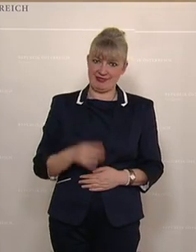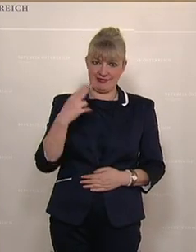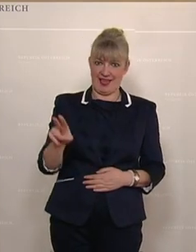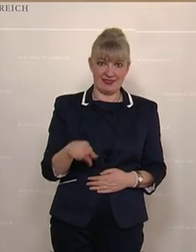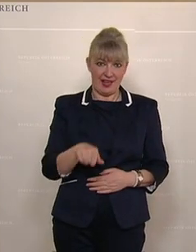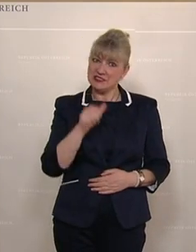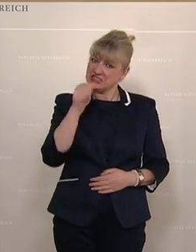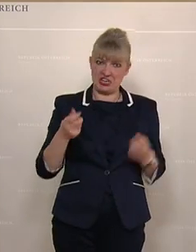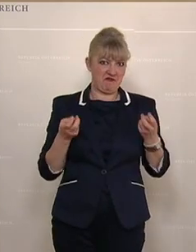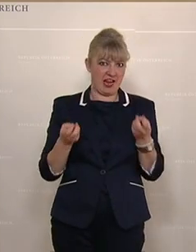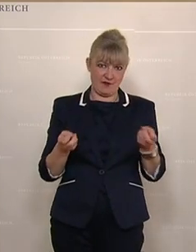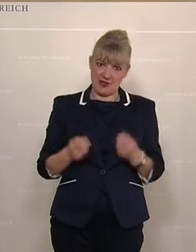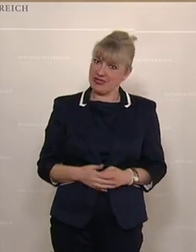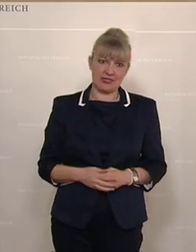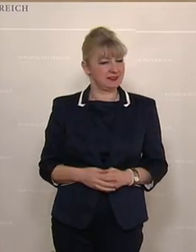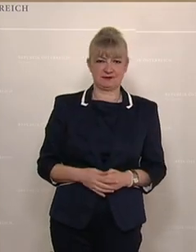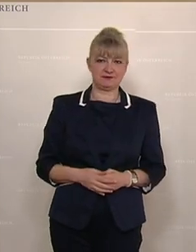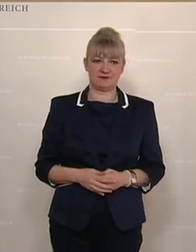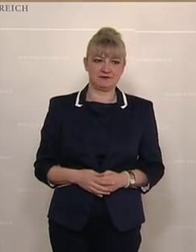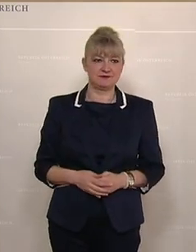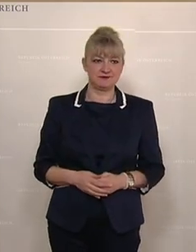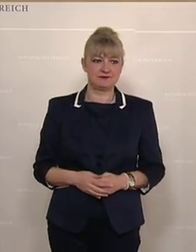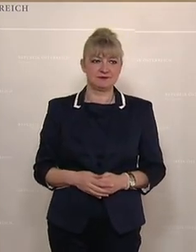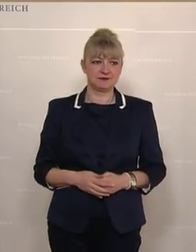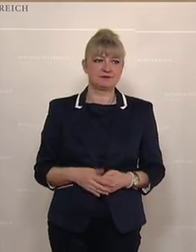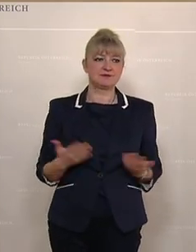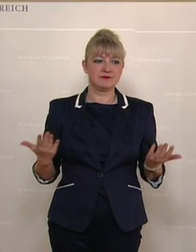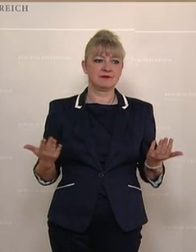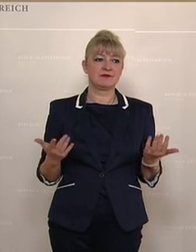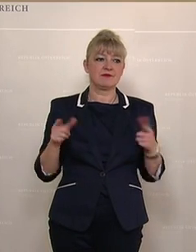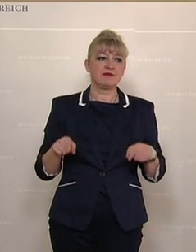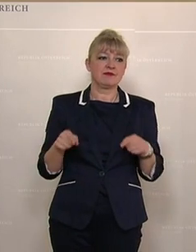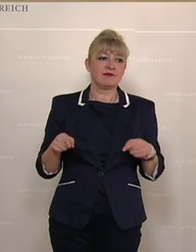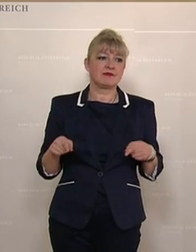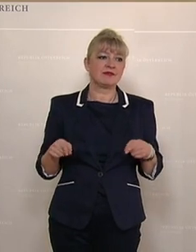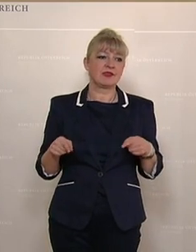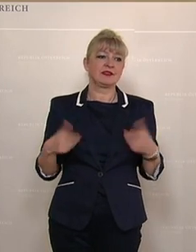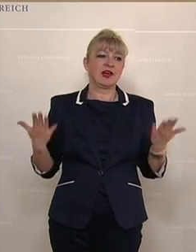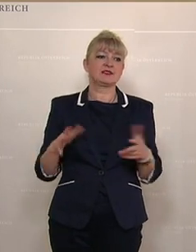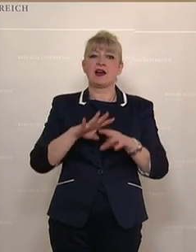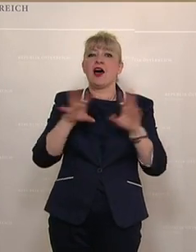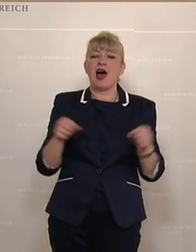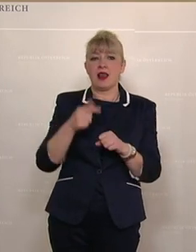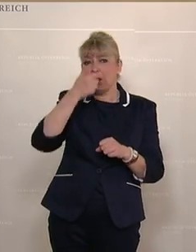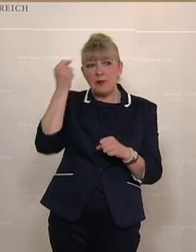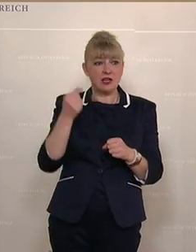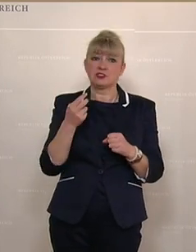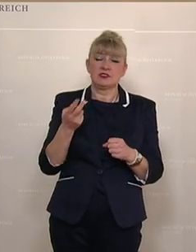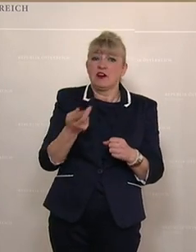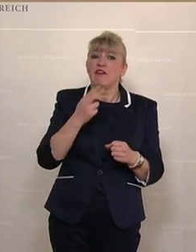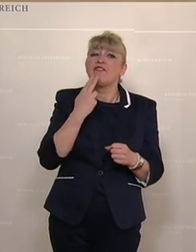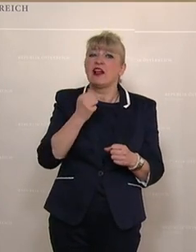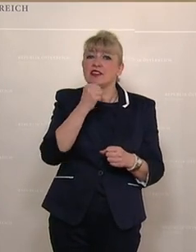nicht freiwillig. Dabei sind noch bei weitem nicht alle Menschen